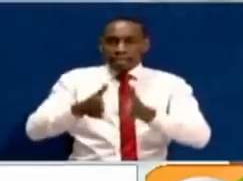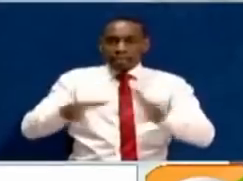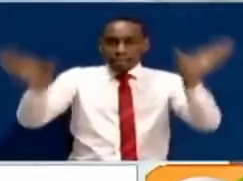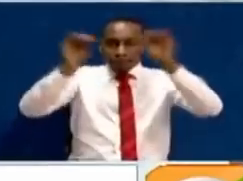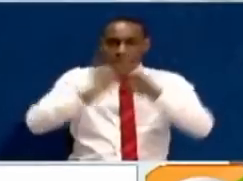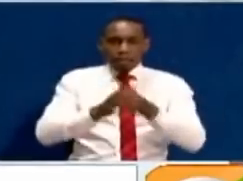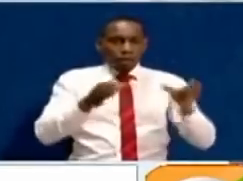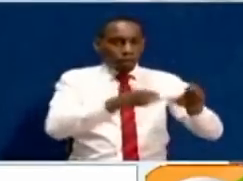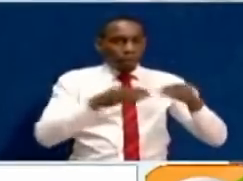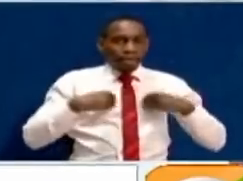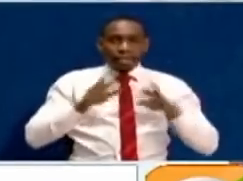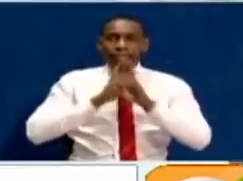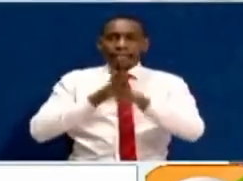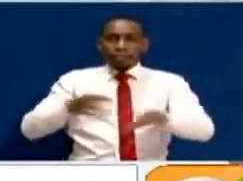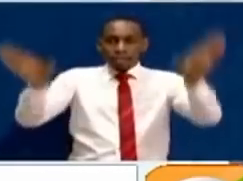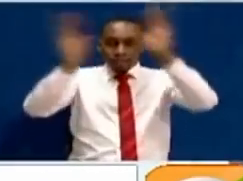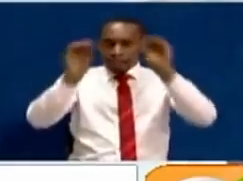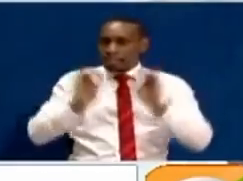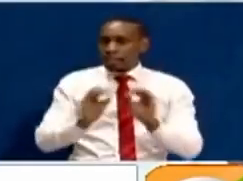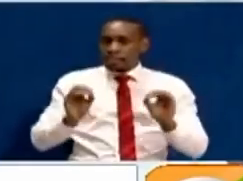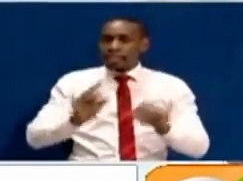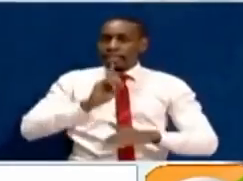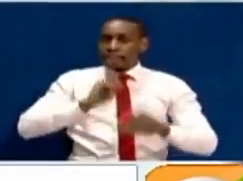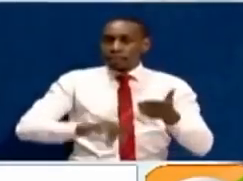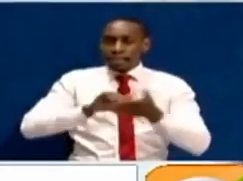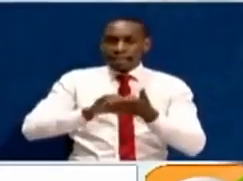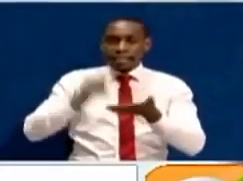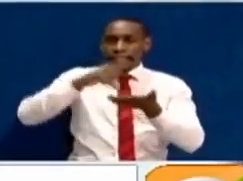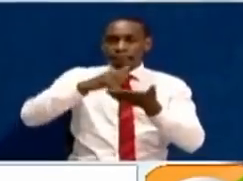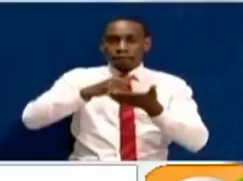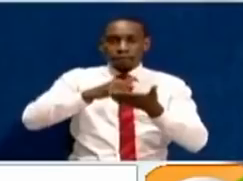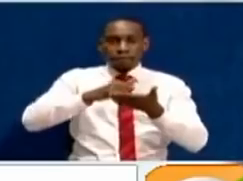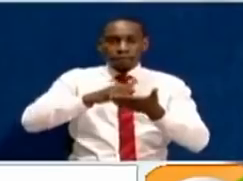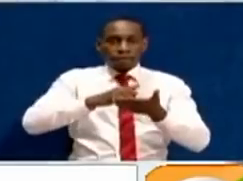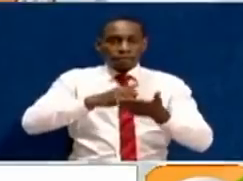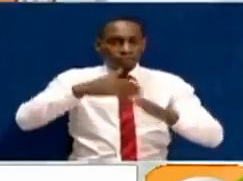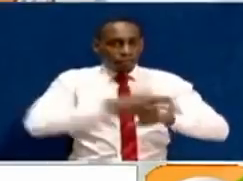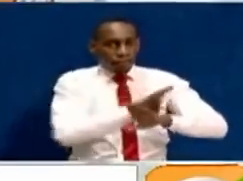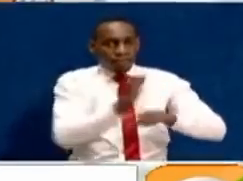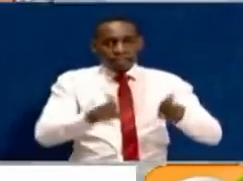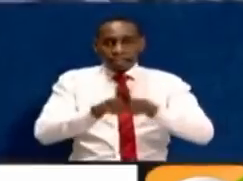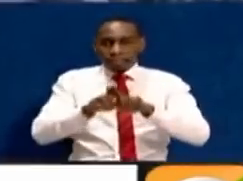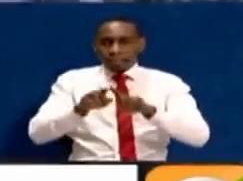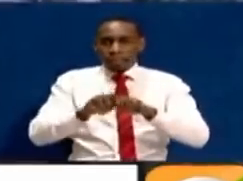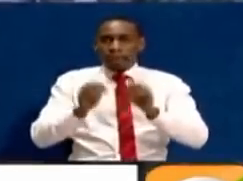chake hakitakubali matokeo ya urais ya uchaguzi wa urais akisema umekumbwa na udanganyifu mkubwa. Lissu